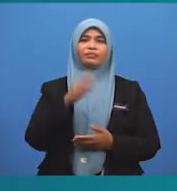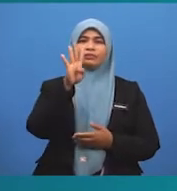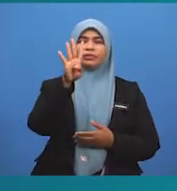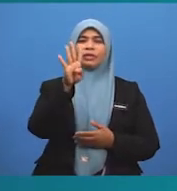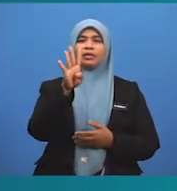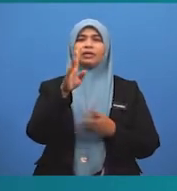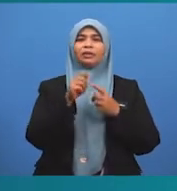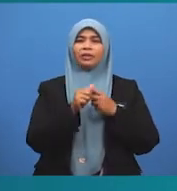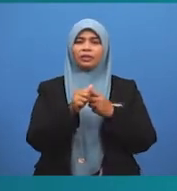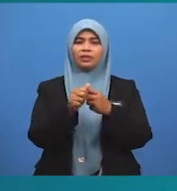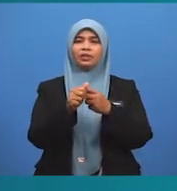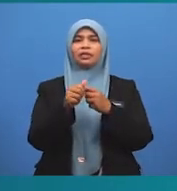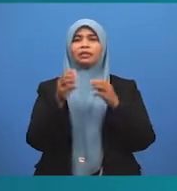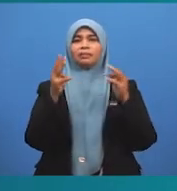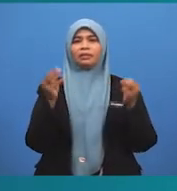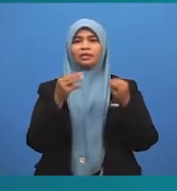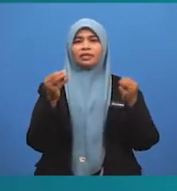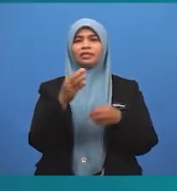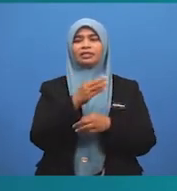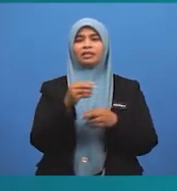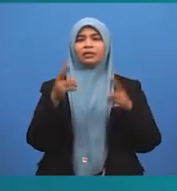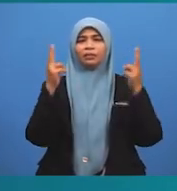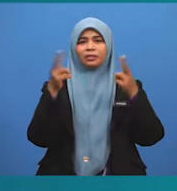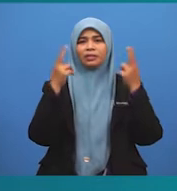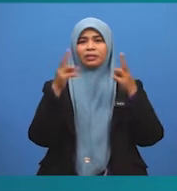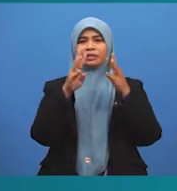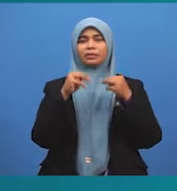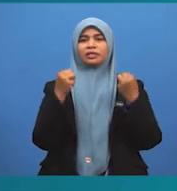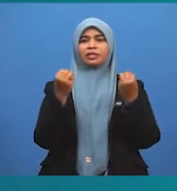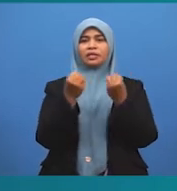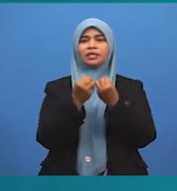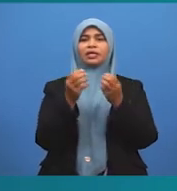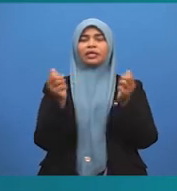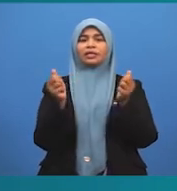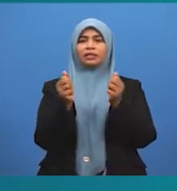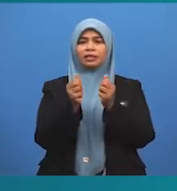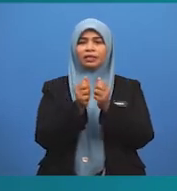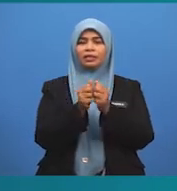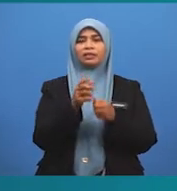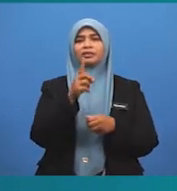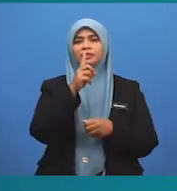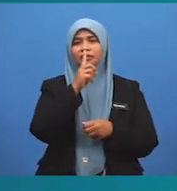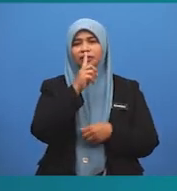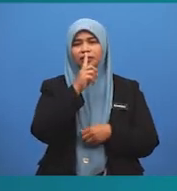Keempat, mengikuti majlis dan upacara masyarakat setempat dengan